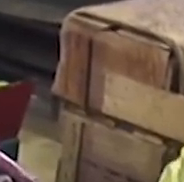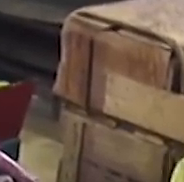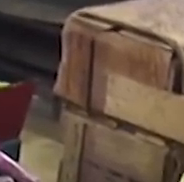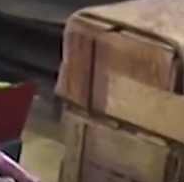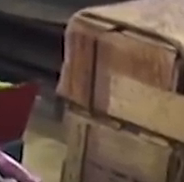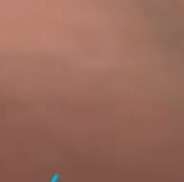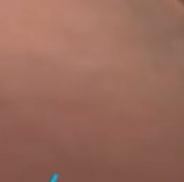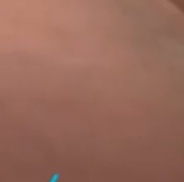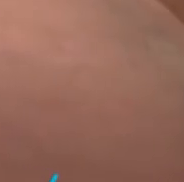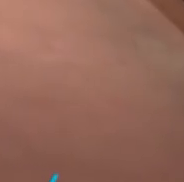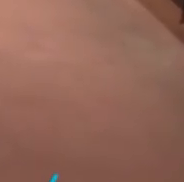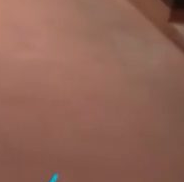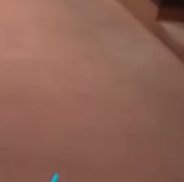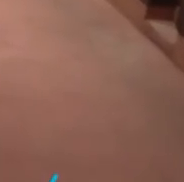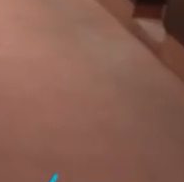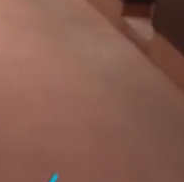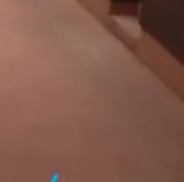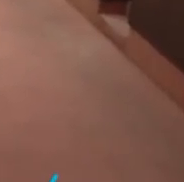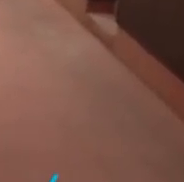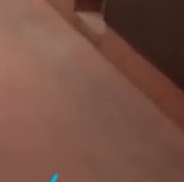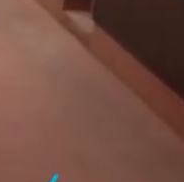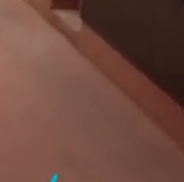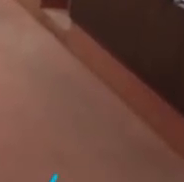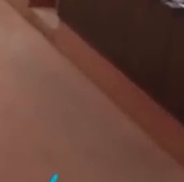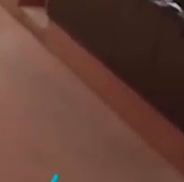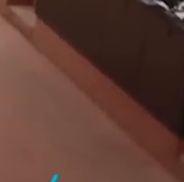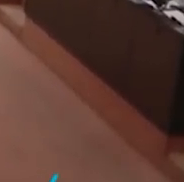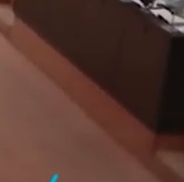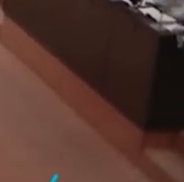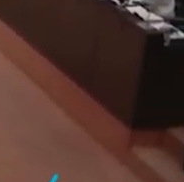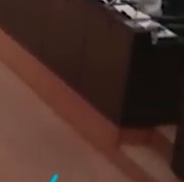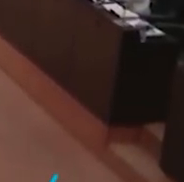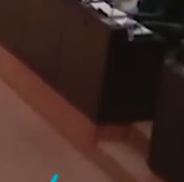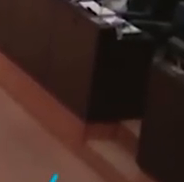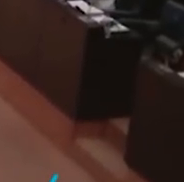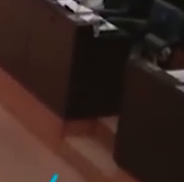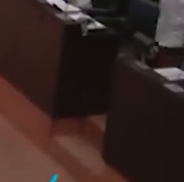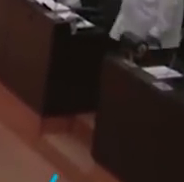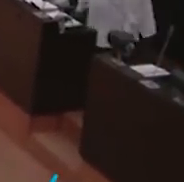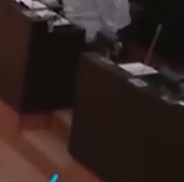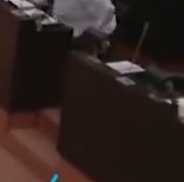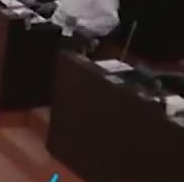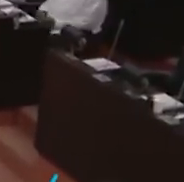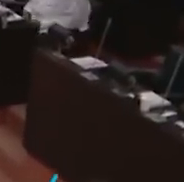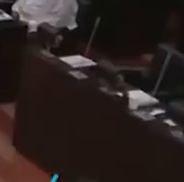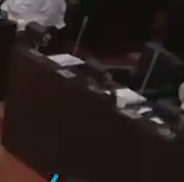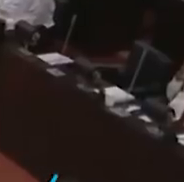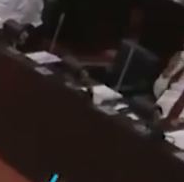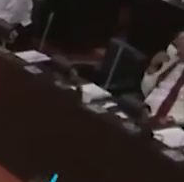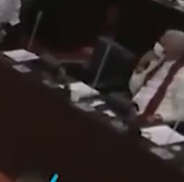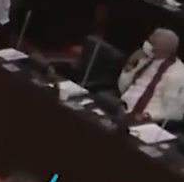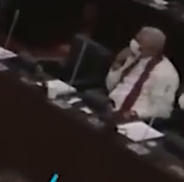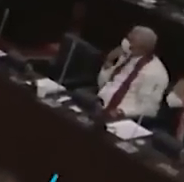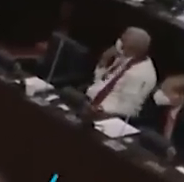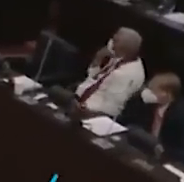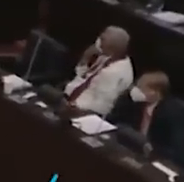හෝ කළ යුතුයි. මේ පාලකීන් දිහා බලාගෙන ඉඳලා වැඩක් නැහැ. ඒකයි අපි මෙරට කෘෂි විද්‍යාචාර්යින්ගේ දැනුමත් එක්ක ඔබ